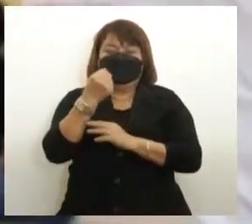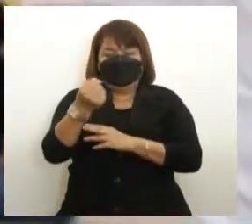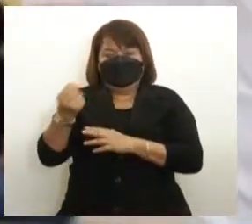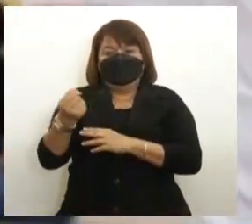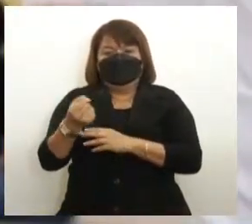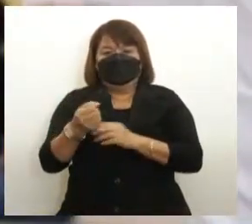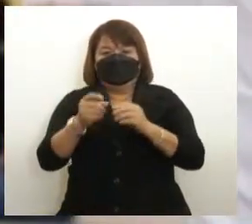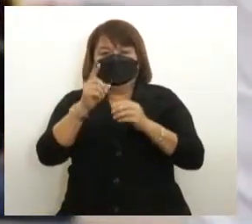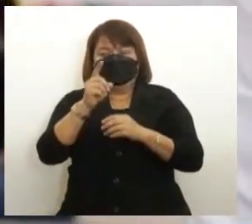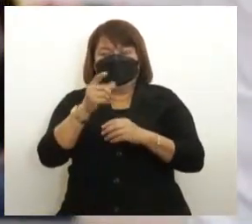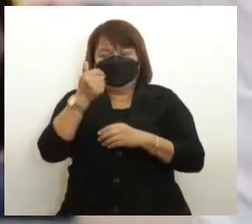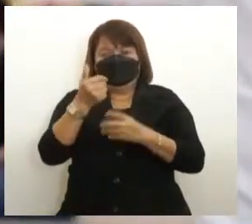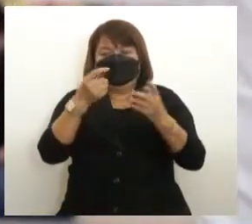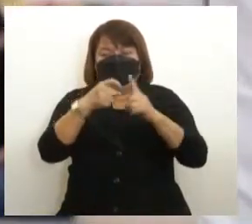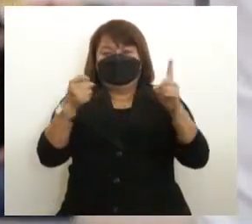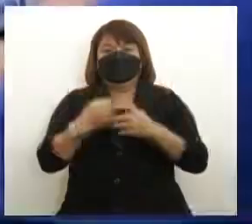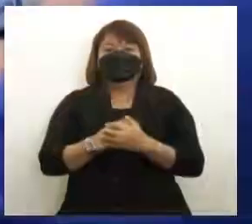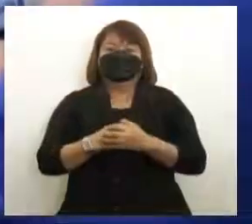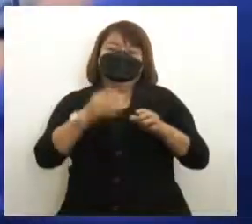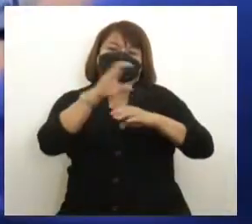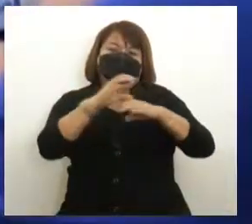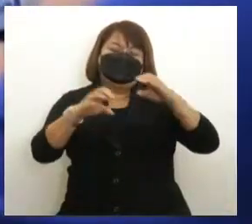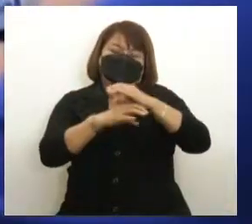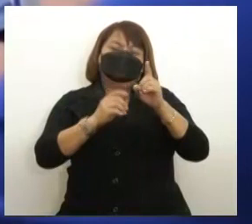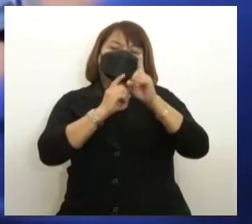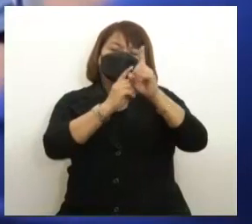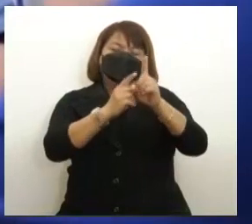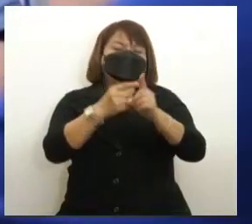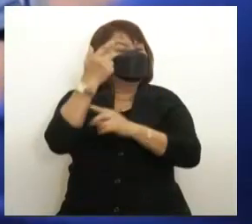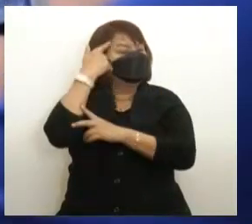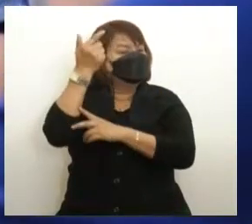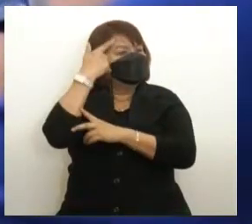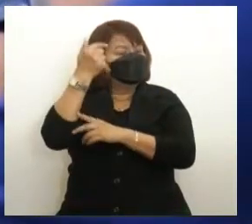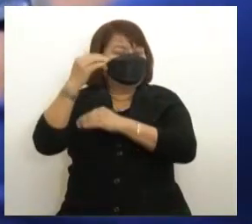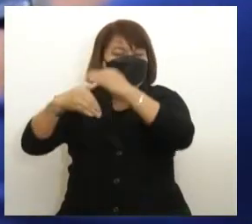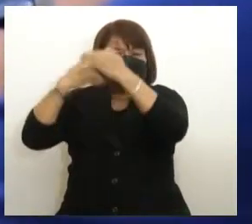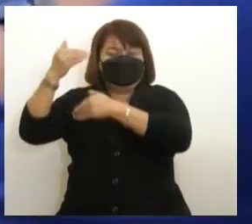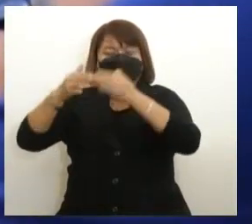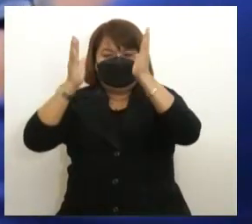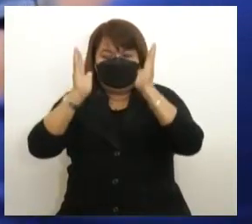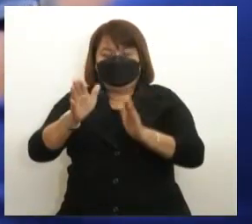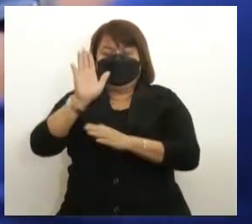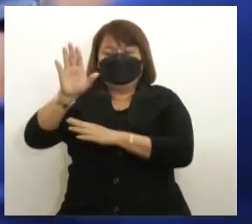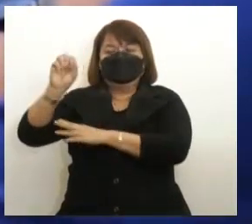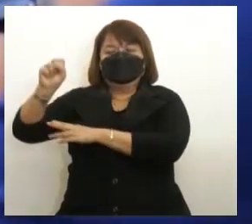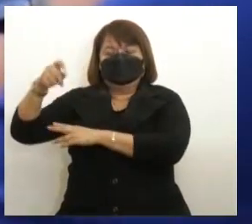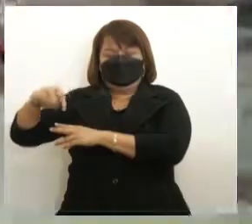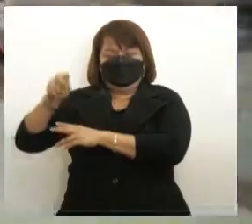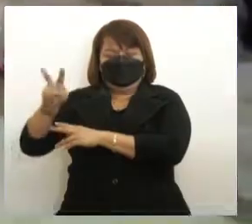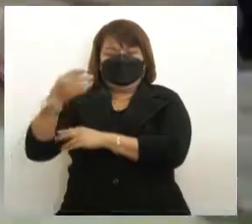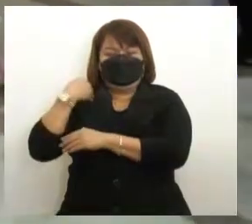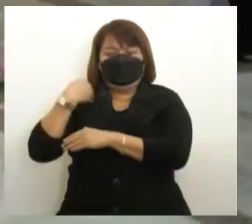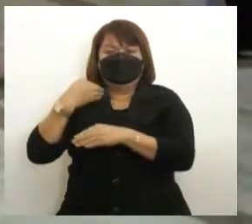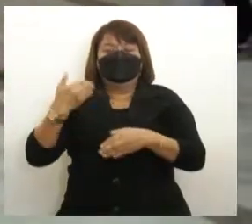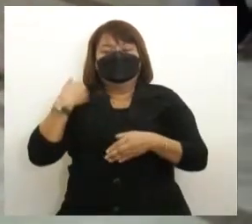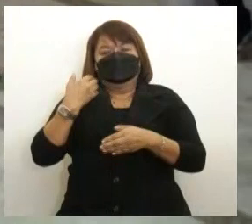ครูต้องได้จากหลายคน โครงการเป็นไปตามวิสัยทัศน์ด้านการพัฒนาทรัพยากรมนุษย์ของสพท.โดยการสร้างคุณ